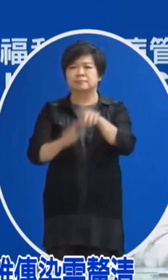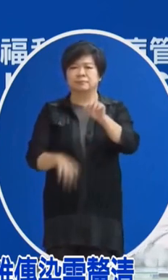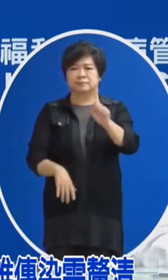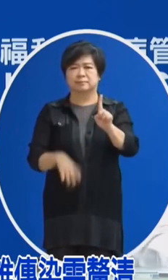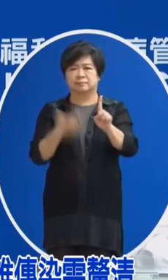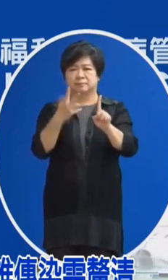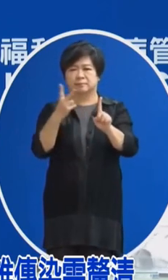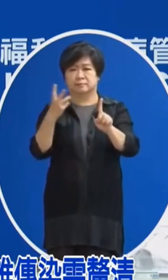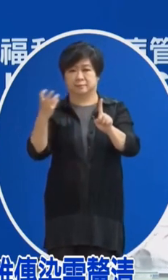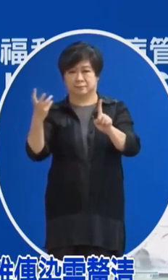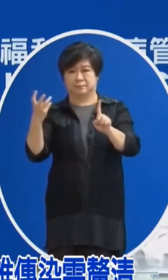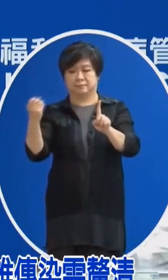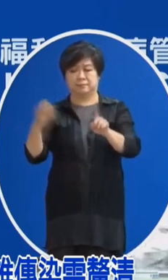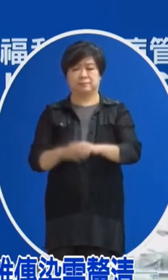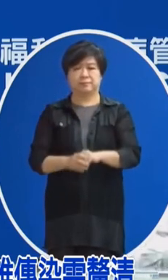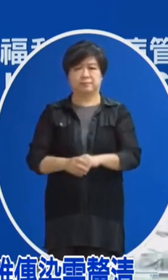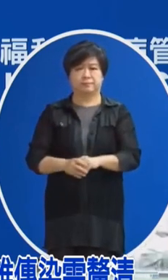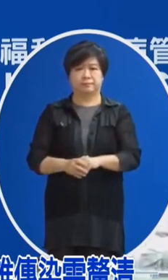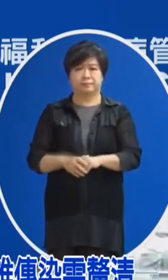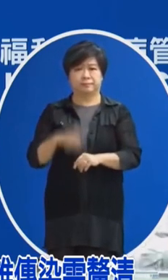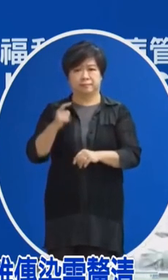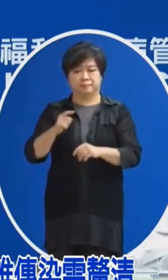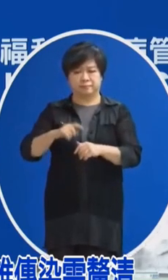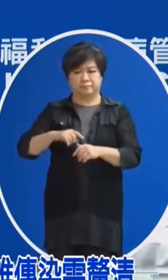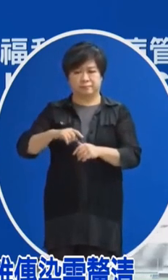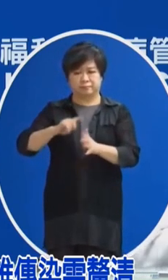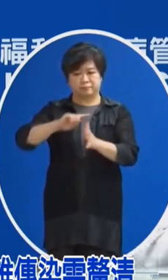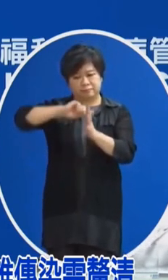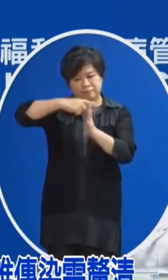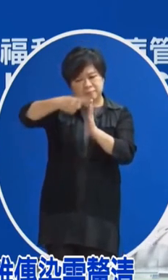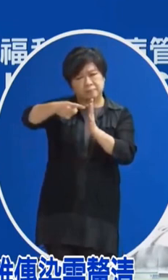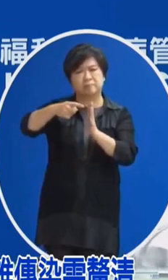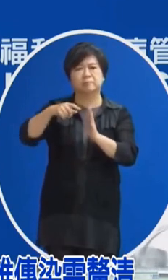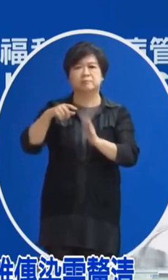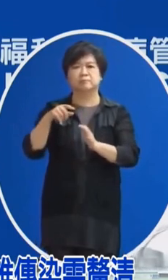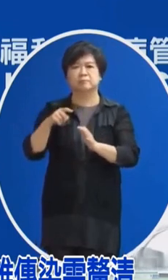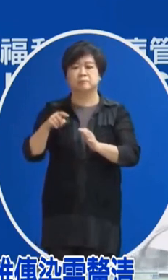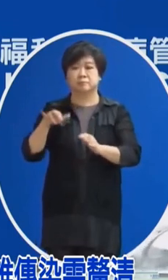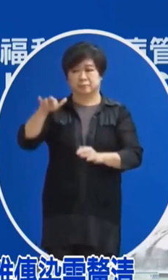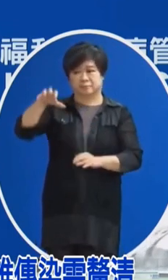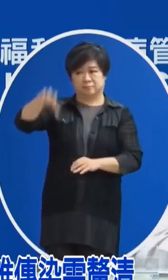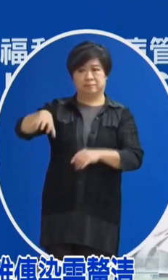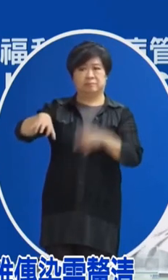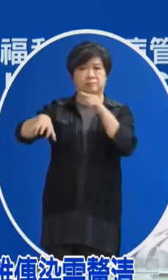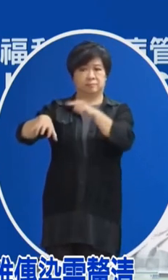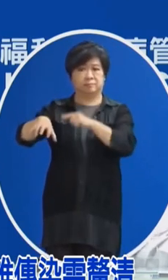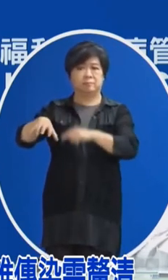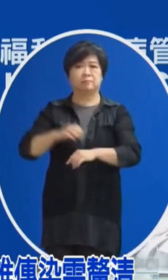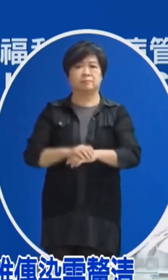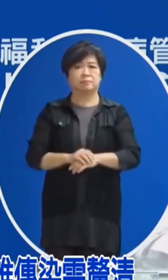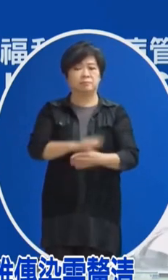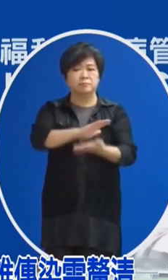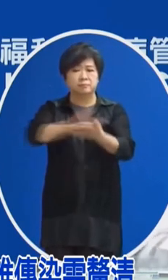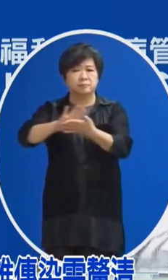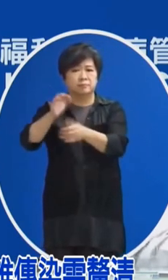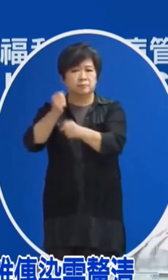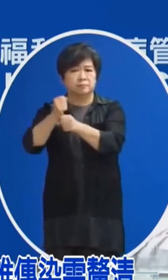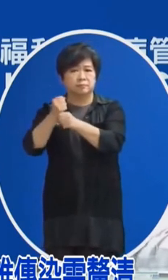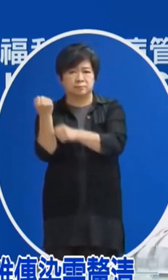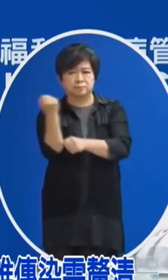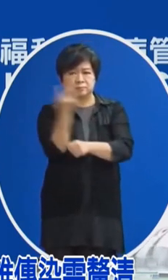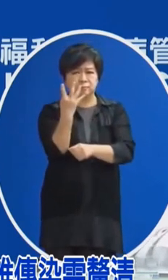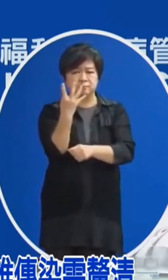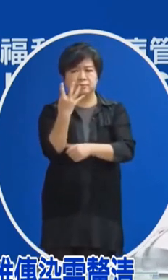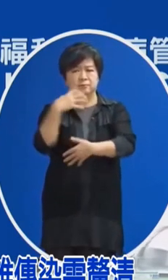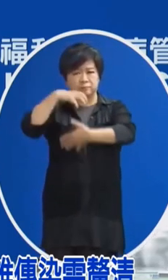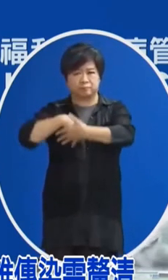那我们现在这17230的整体衍生出来的哈，大概是机场的清洁人员哦，里面哈